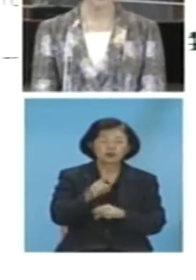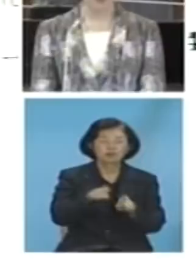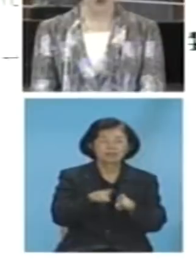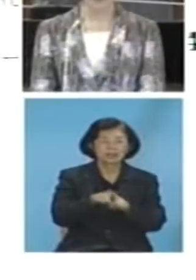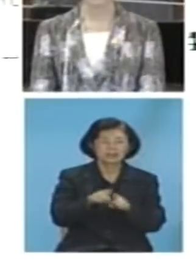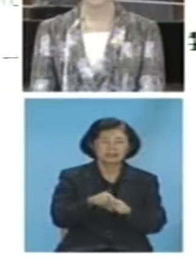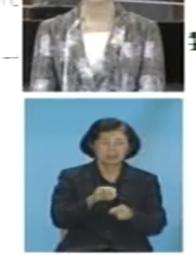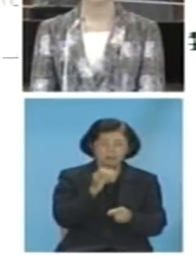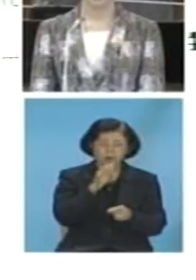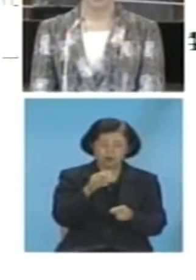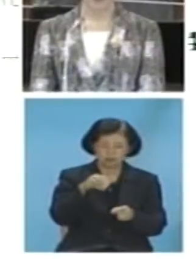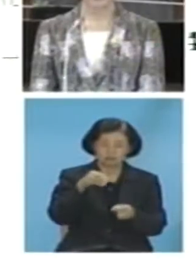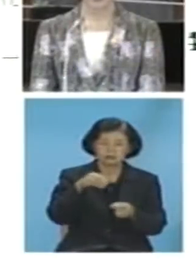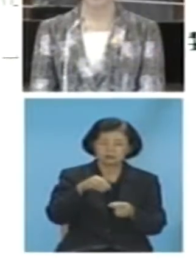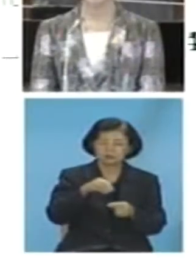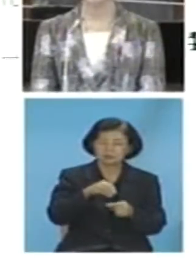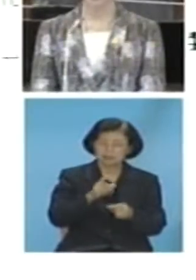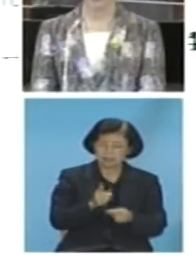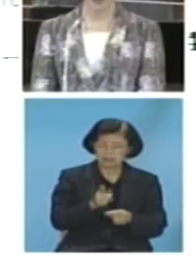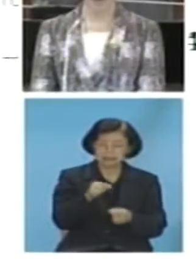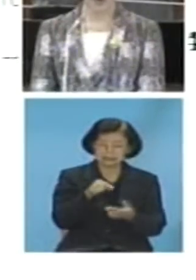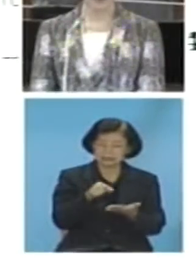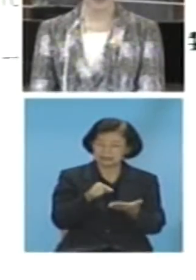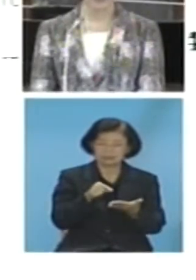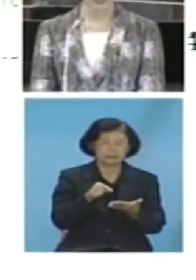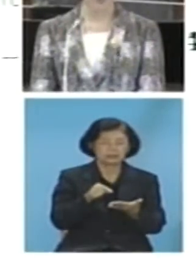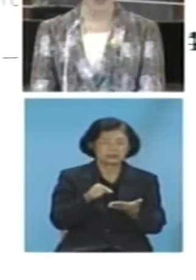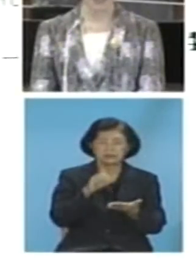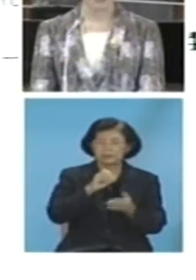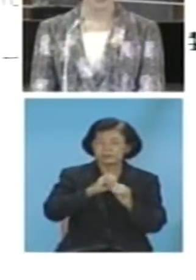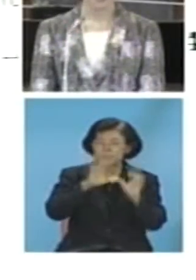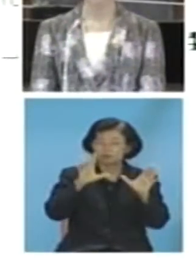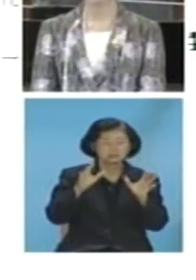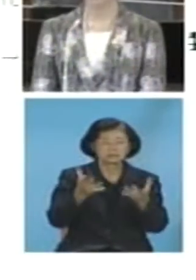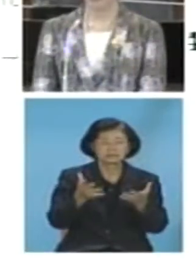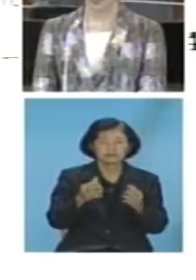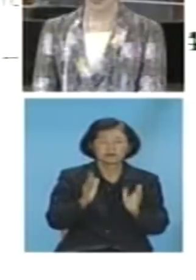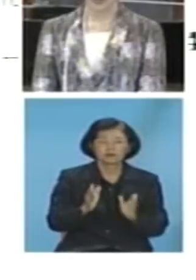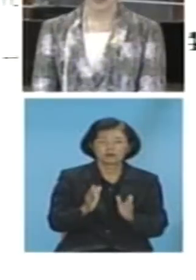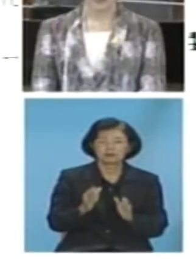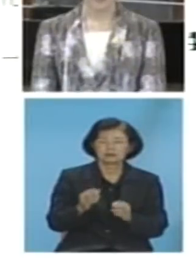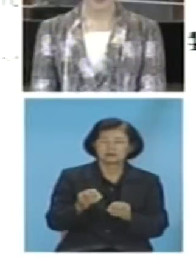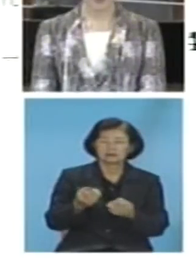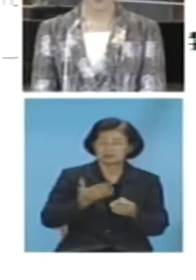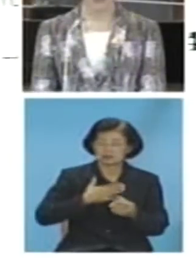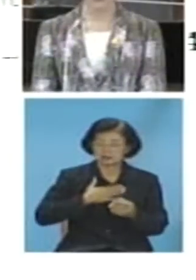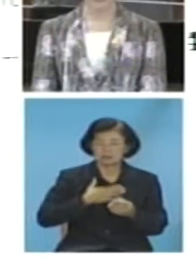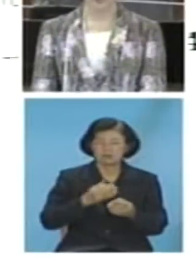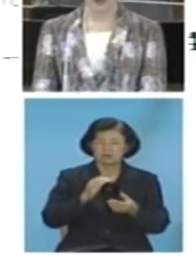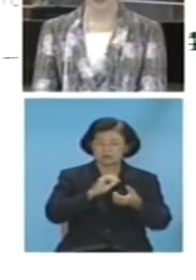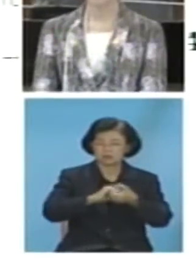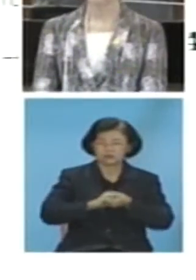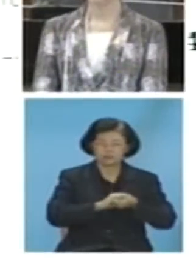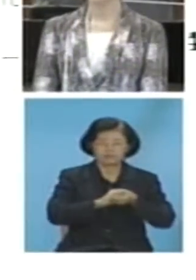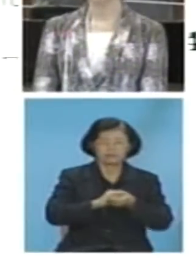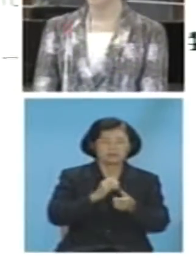ในสำนวนนี้ค่ะว่าในชั้นนี้ยังไม่ปรากฏชัดเจนว่าผู้ถูกกล่าวหามีส่วนร่วมให้เกิดการทุ